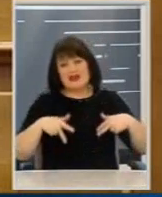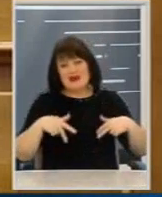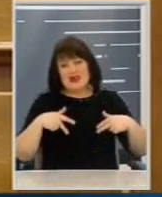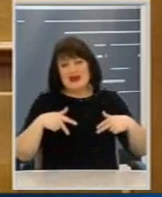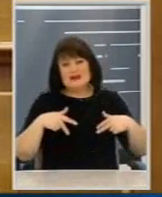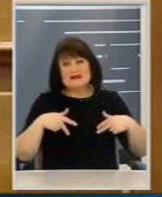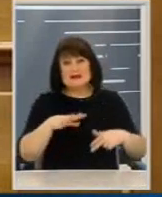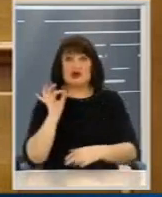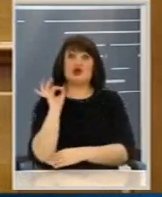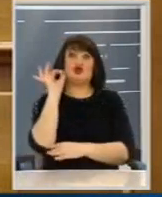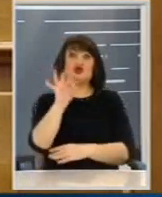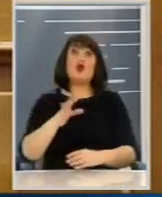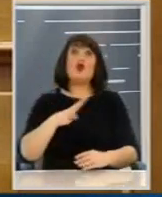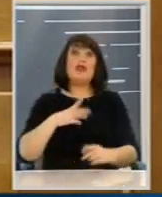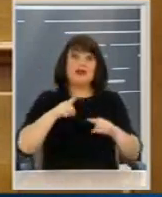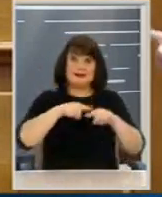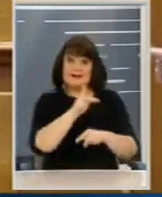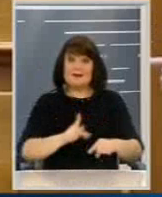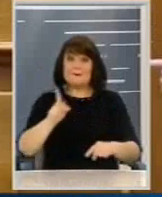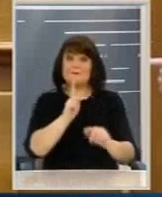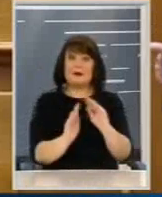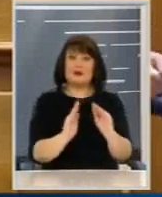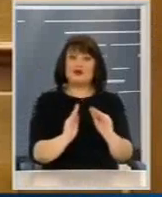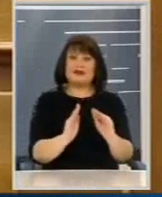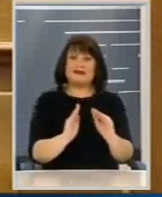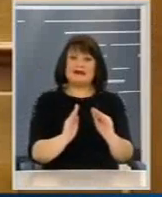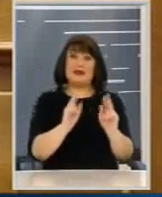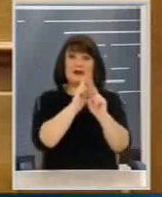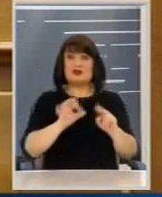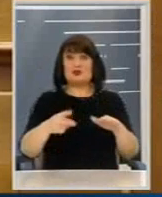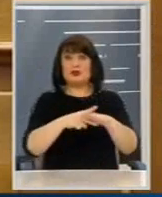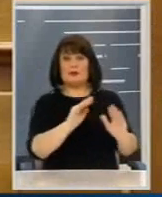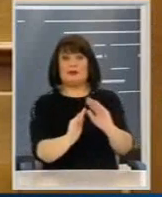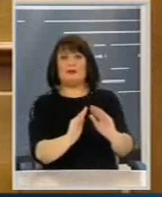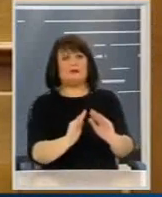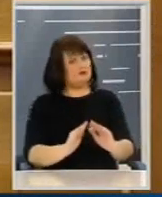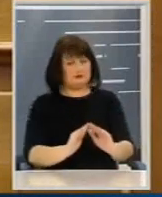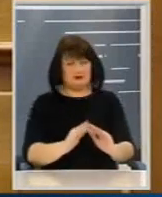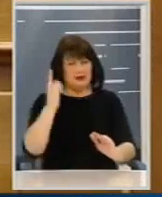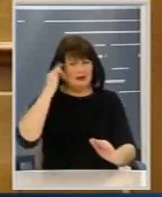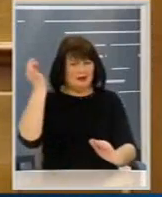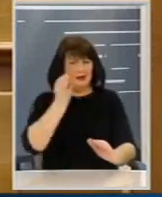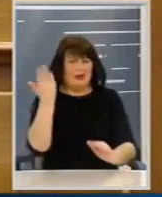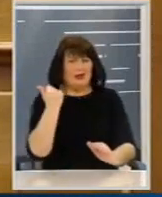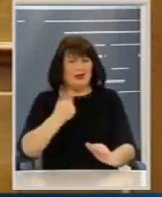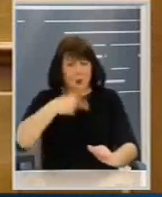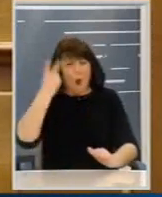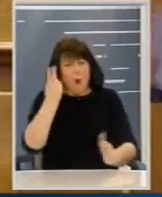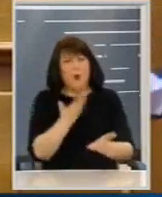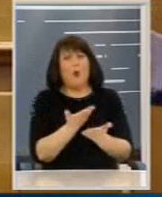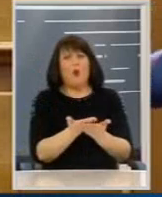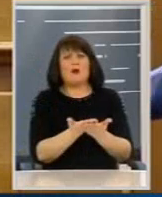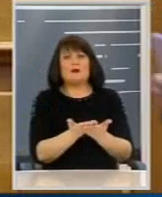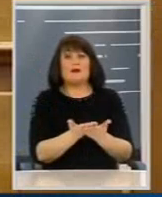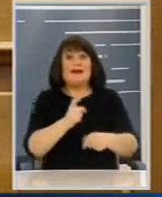επιδιώκει να προστατεύσει την ελληνική κοινωνία και όχι το Διεθνές Νομισματικό Ταμείο με τις παράλογες απαιτήσεις του? Αυτά